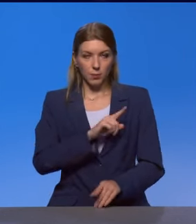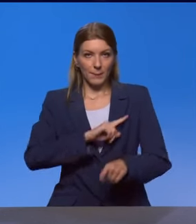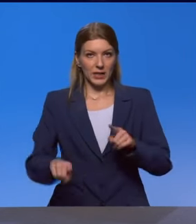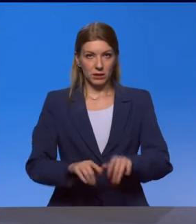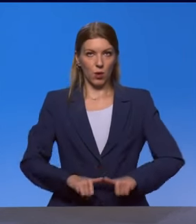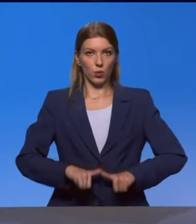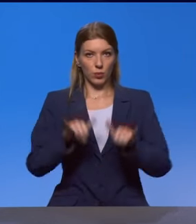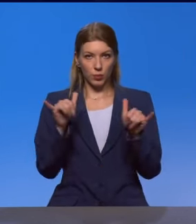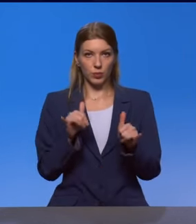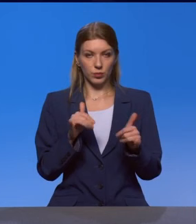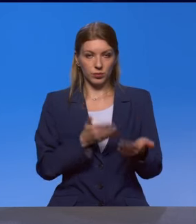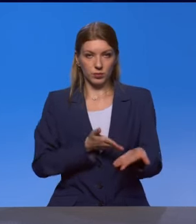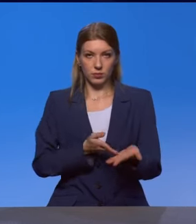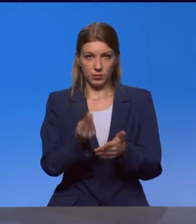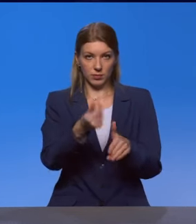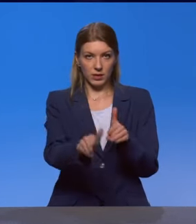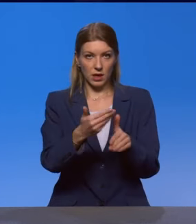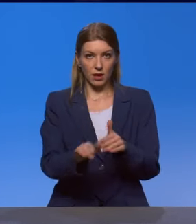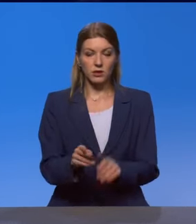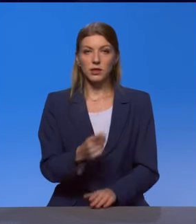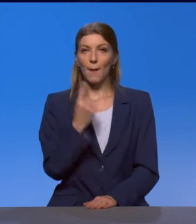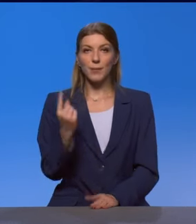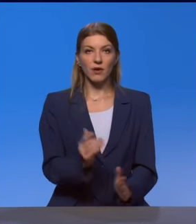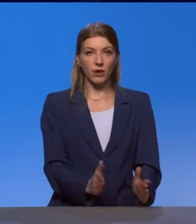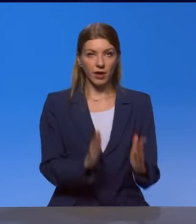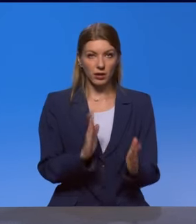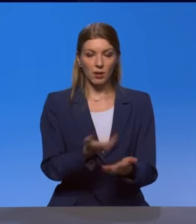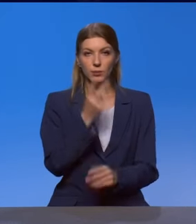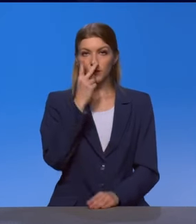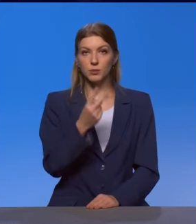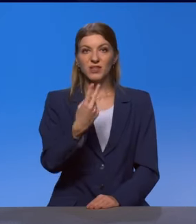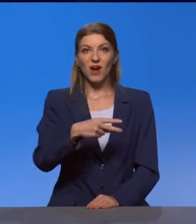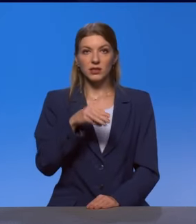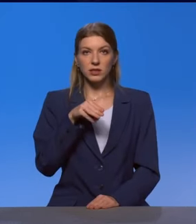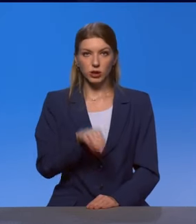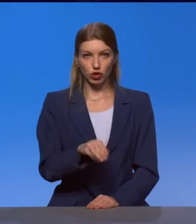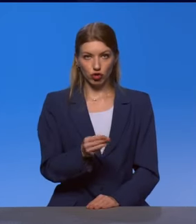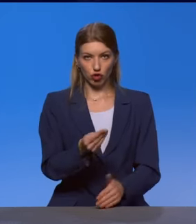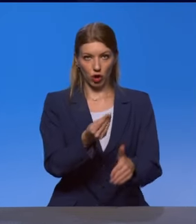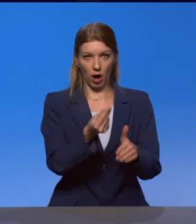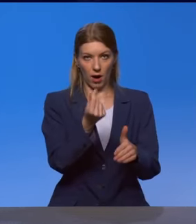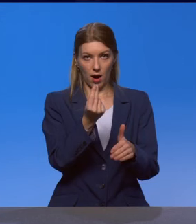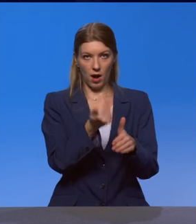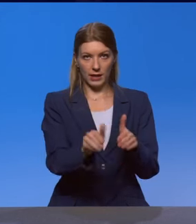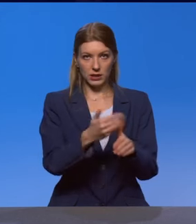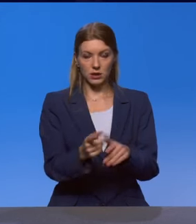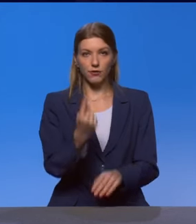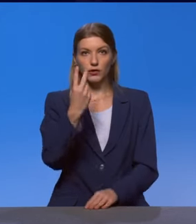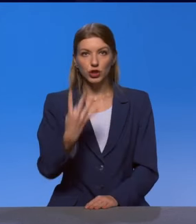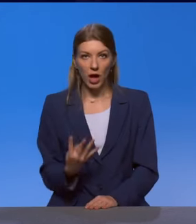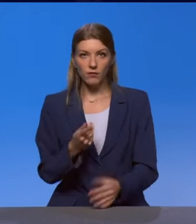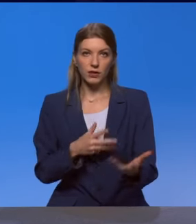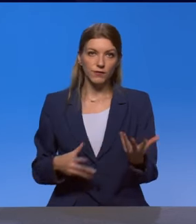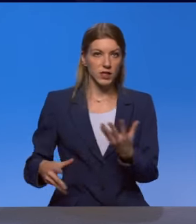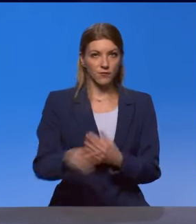За первый квартал мы видим выдачу примерно 20 тысяч кредитов на ИЖС. Это почти четверть всего первичного